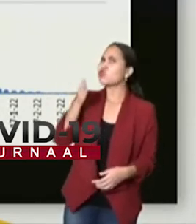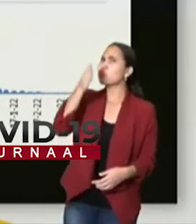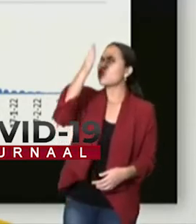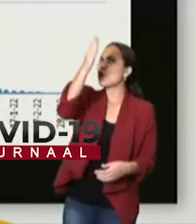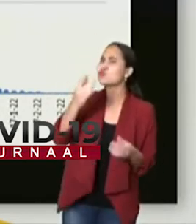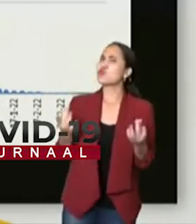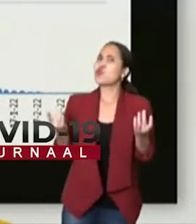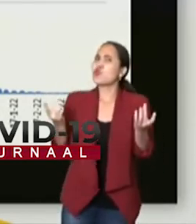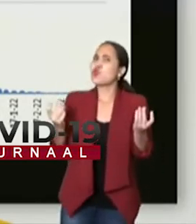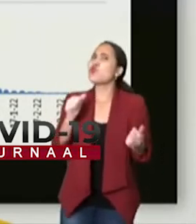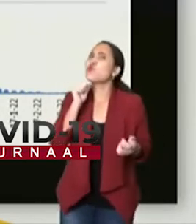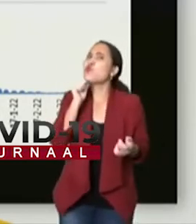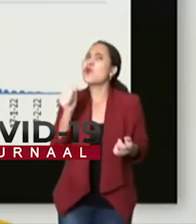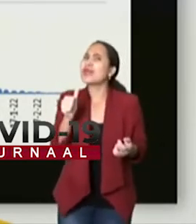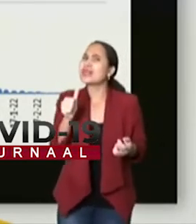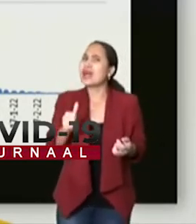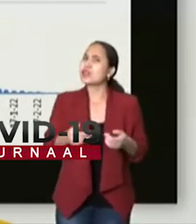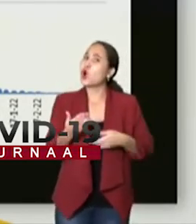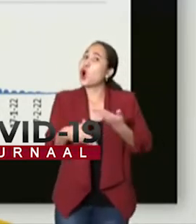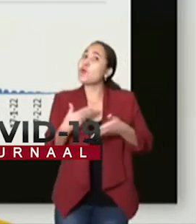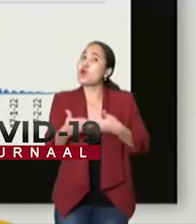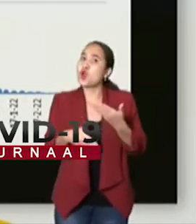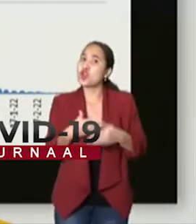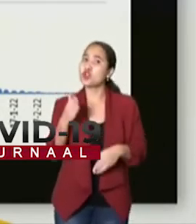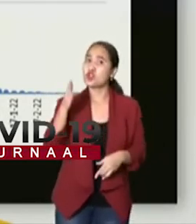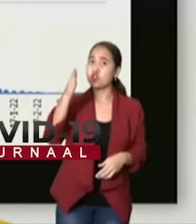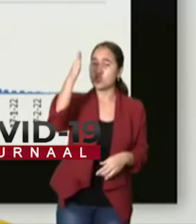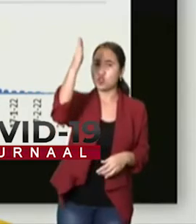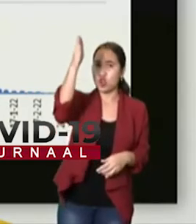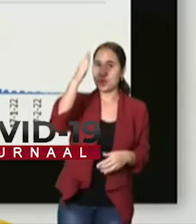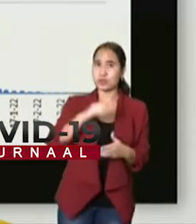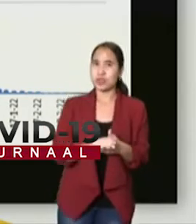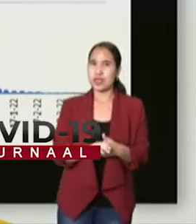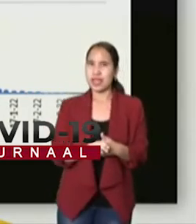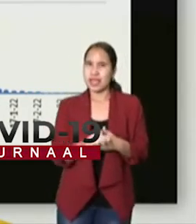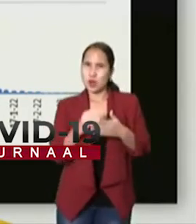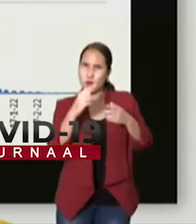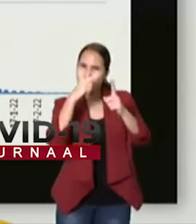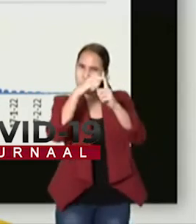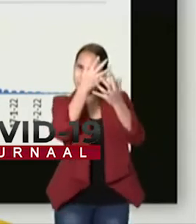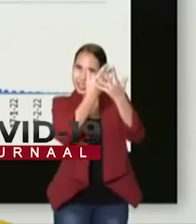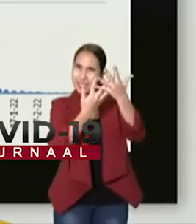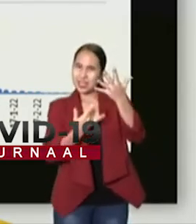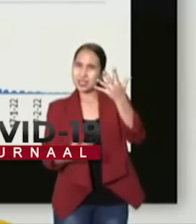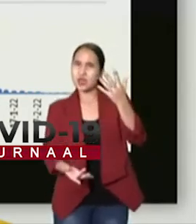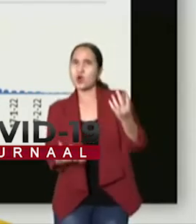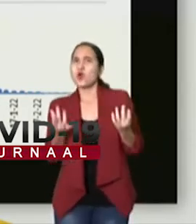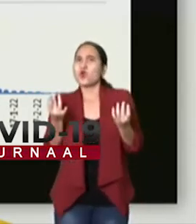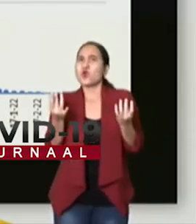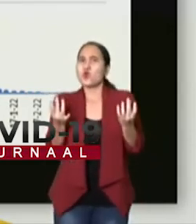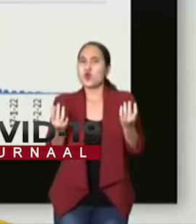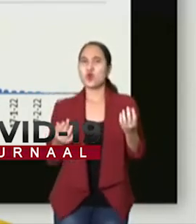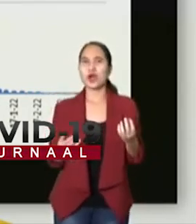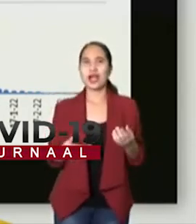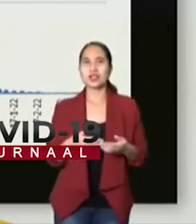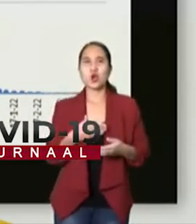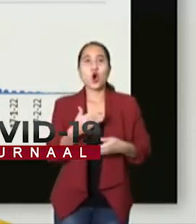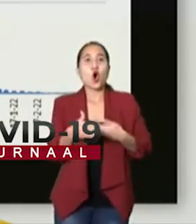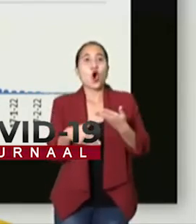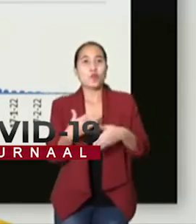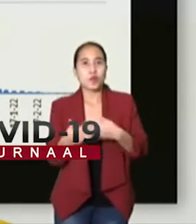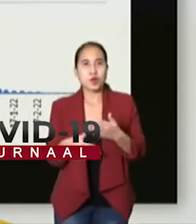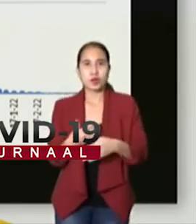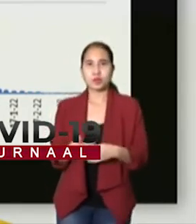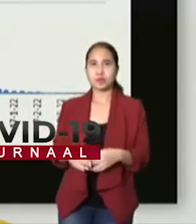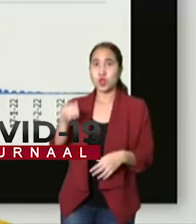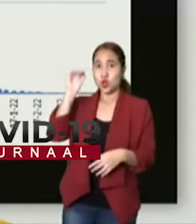Aan de hand van huidige cijfers wordt er berekend hoe dit allemaal kan verlopen. Als je kijkt naar dat groene staafje, dat is de